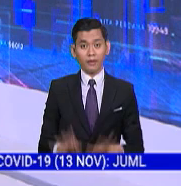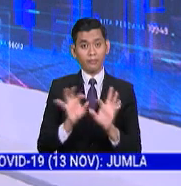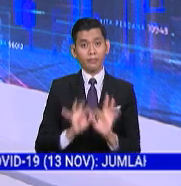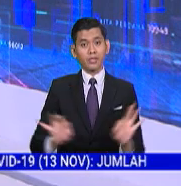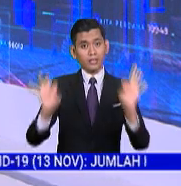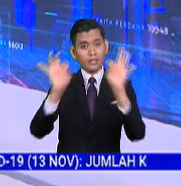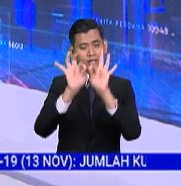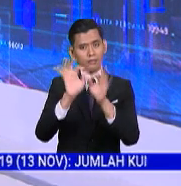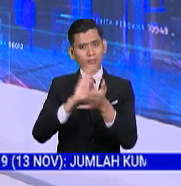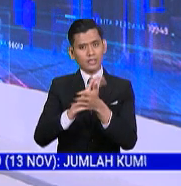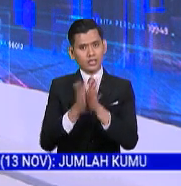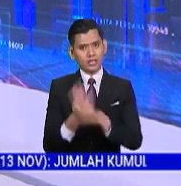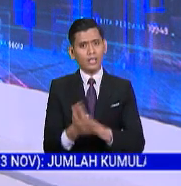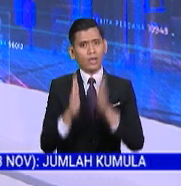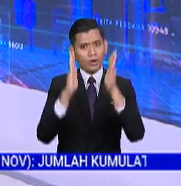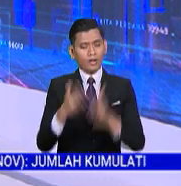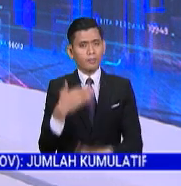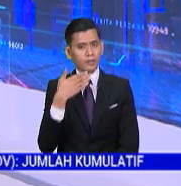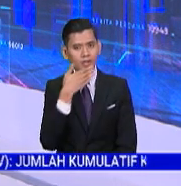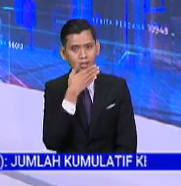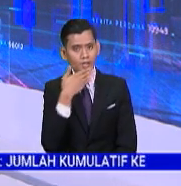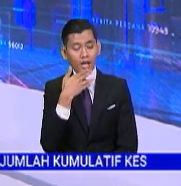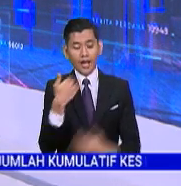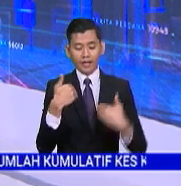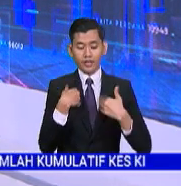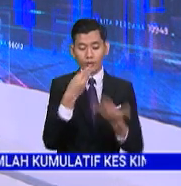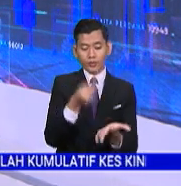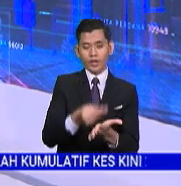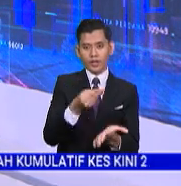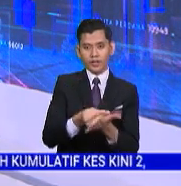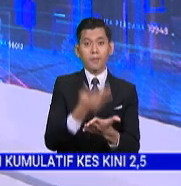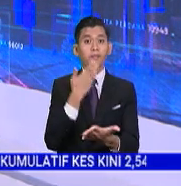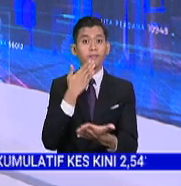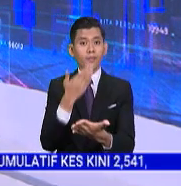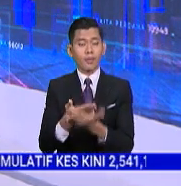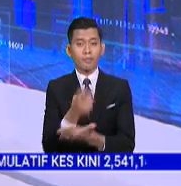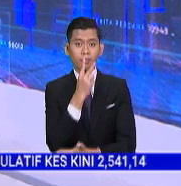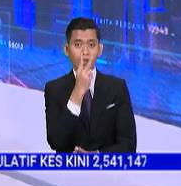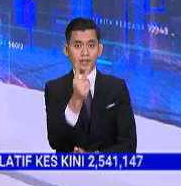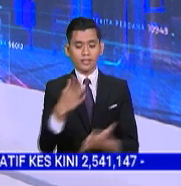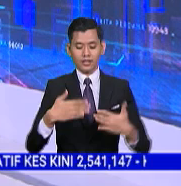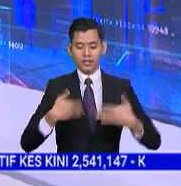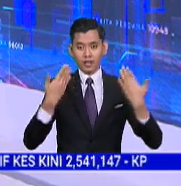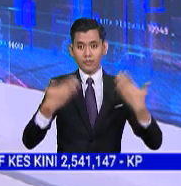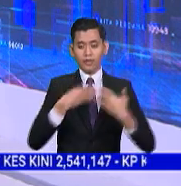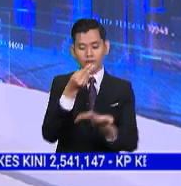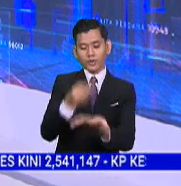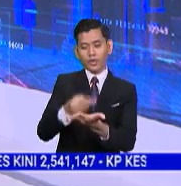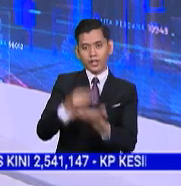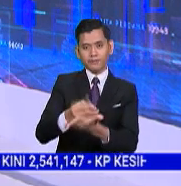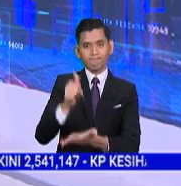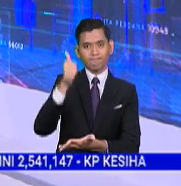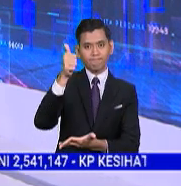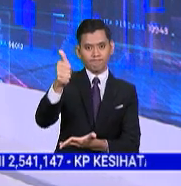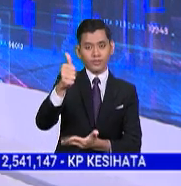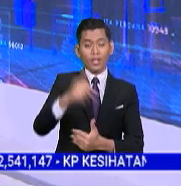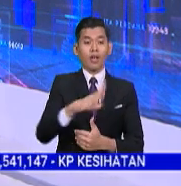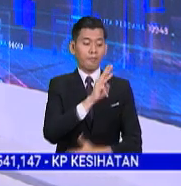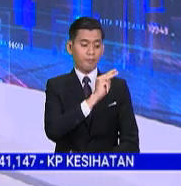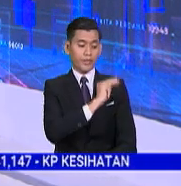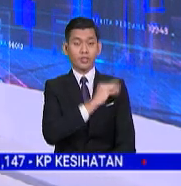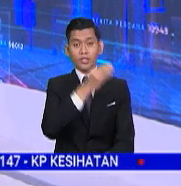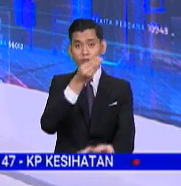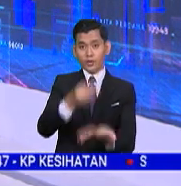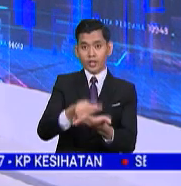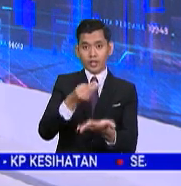Penting untuk belia mempunyai literasi kewangan yang baik bagi menjamin kesejahteraan kewangan mereka. Menurut Menteri